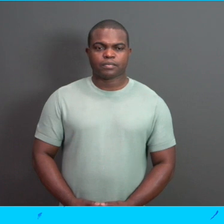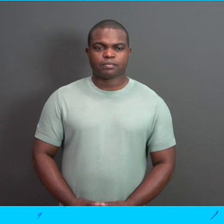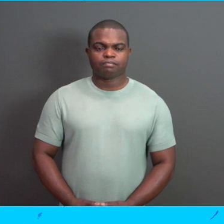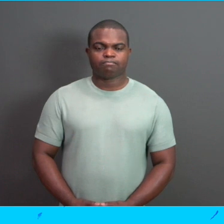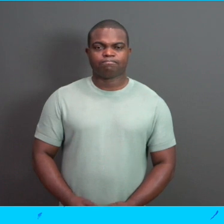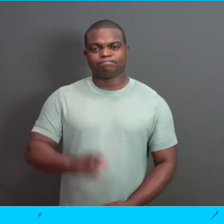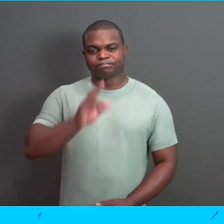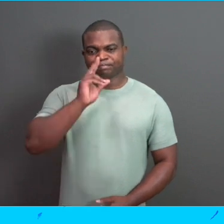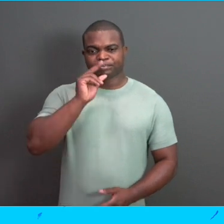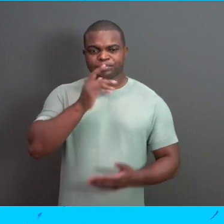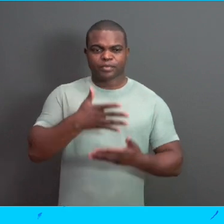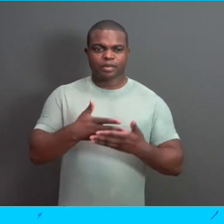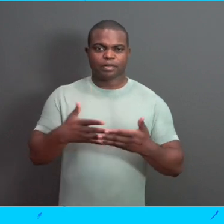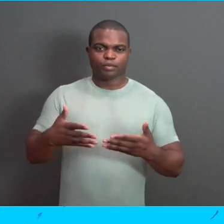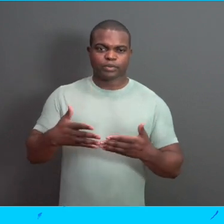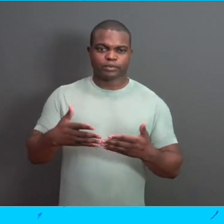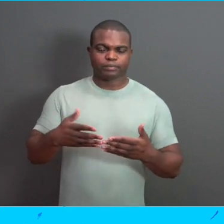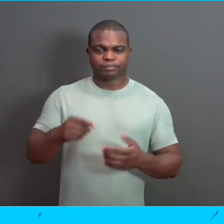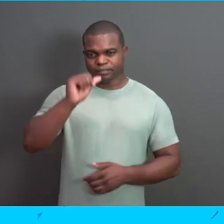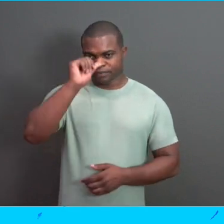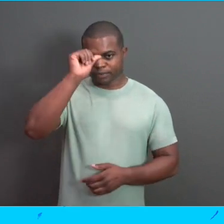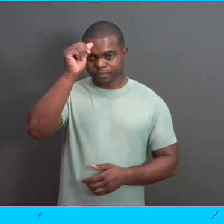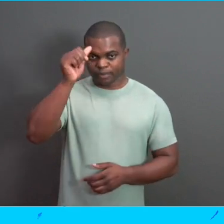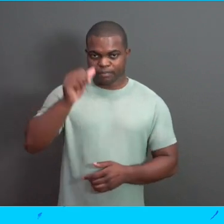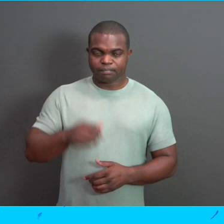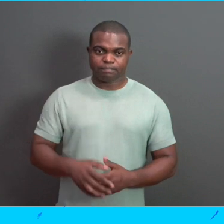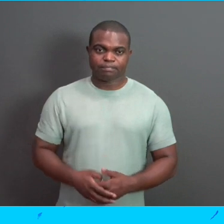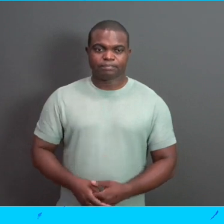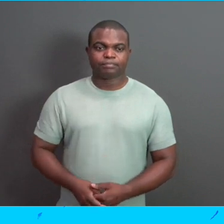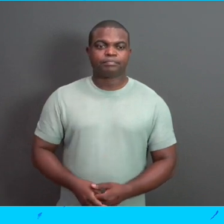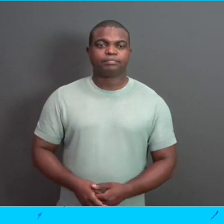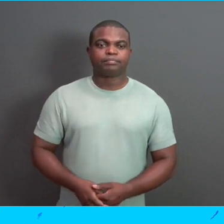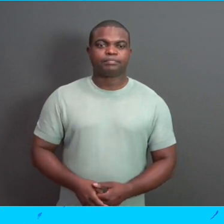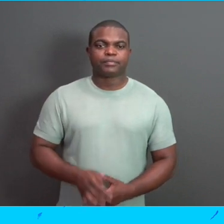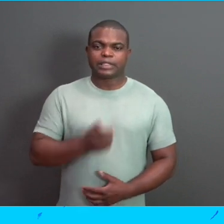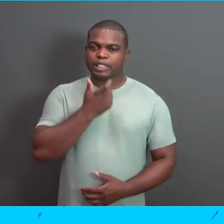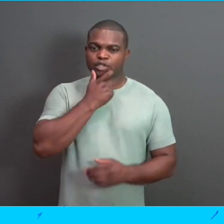Nous devenons malades à cause des inondations.